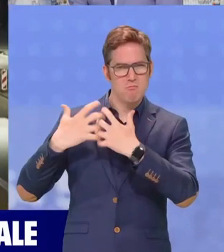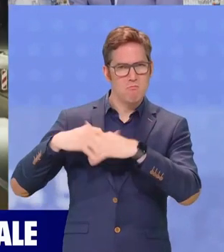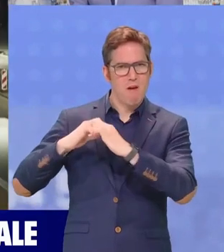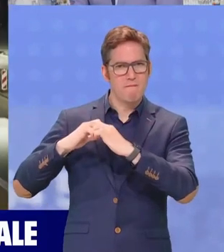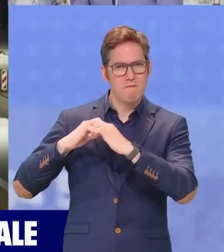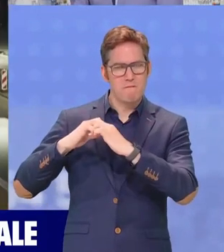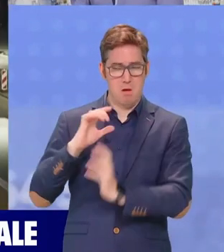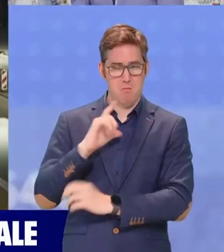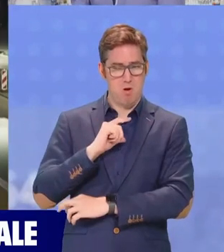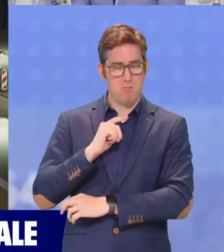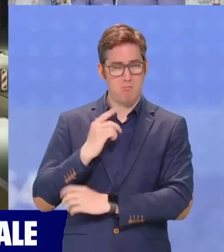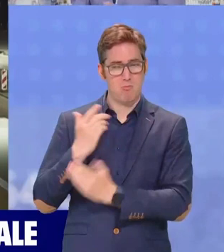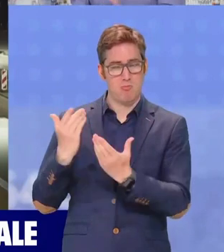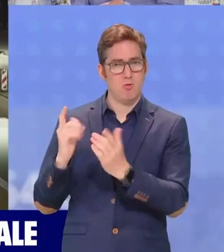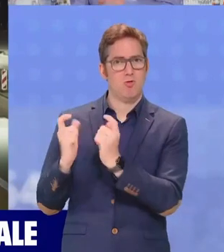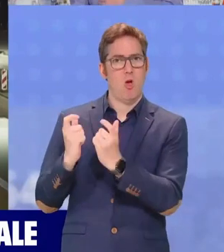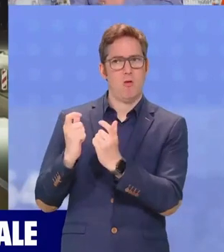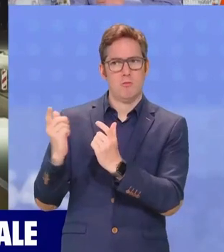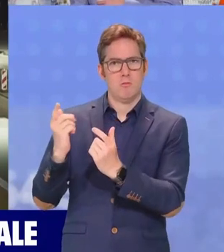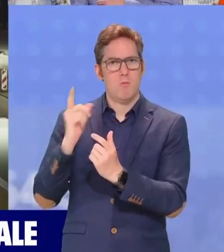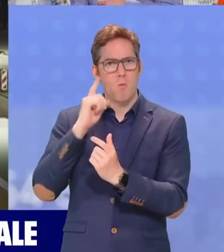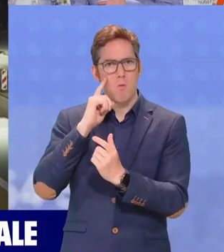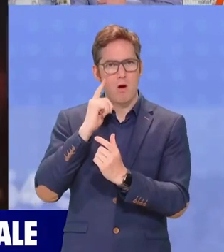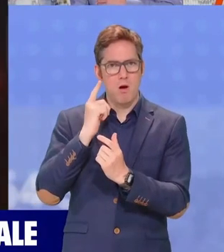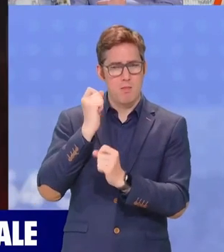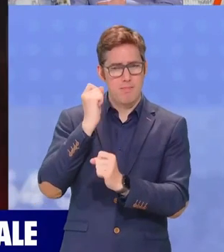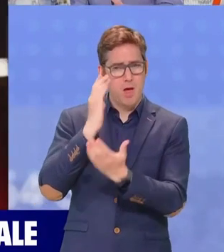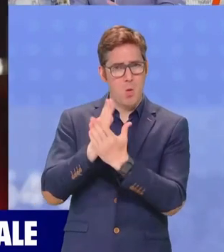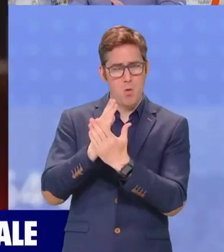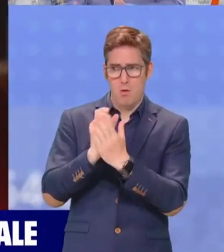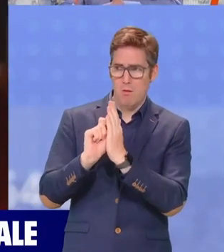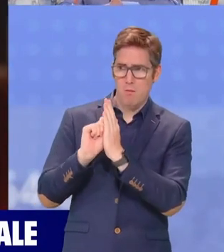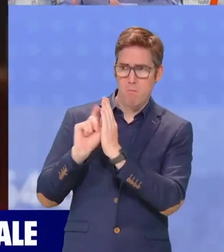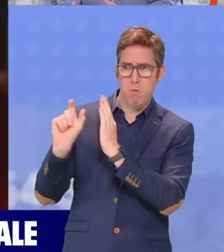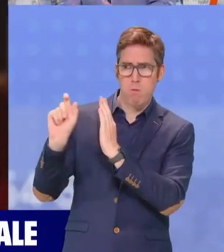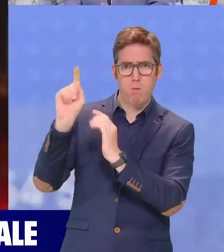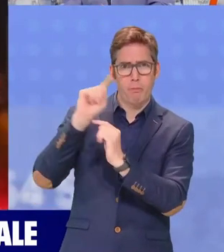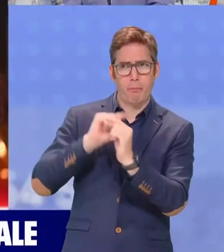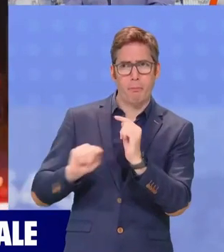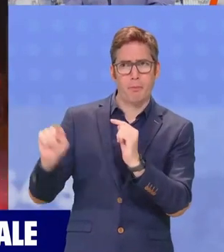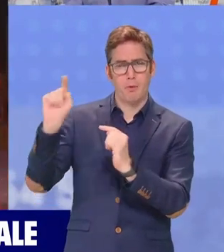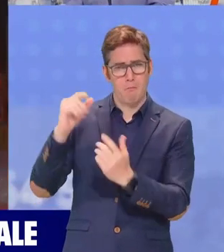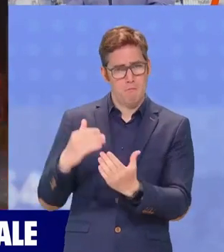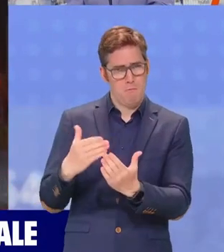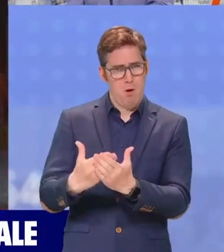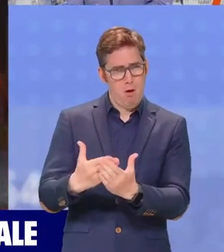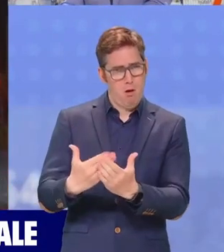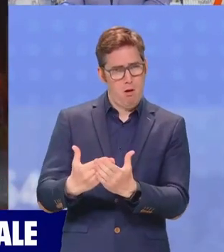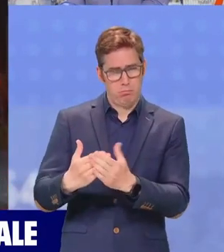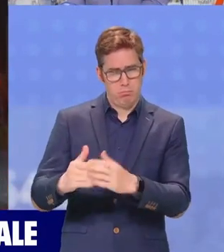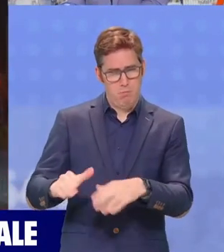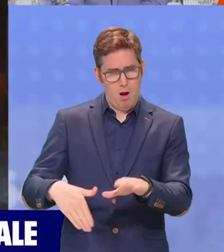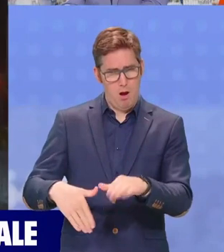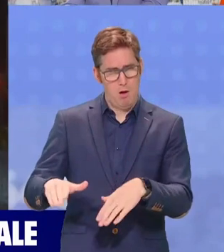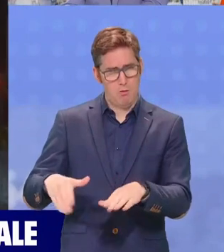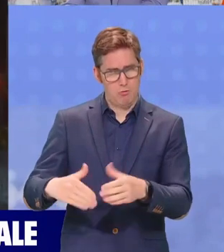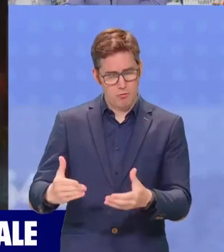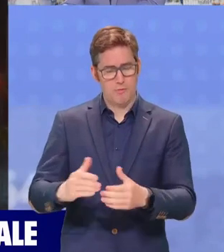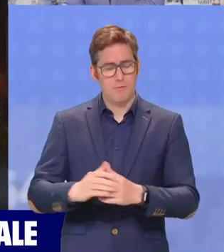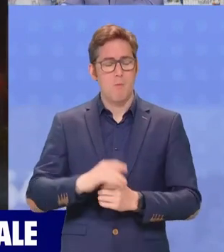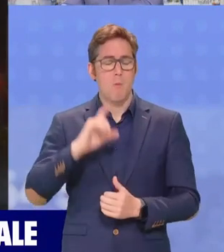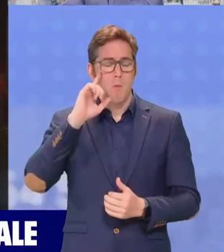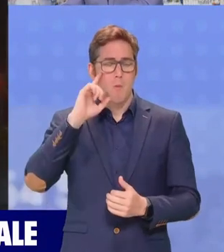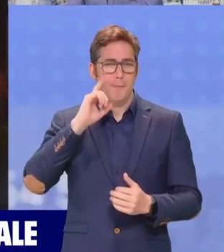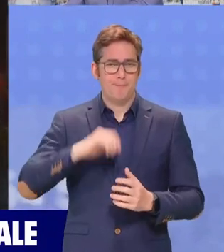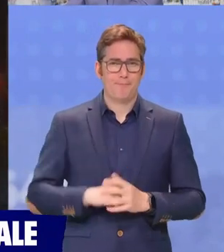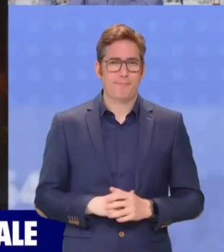européennes et ce système demanda d'arrêt européen va continuer à prouver son efficacité puisque effectivement